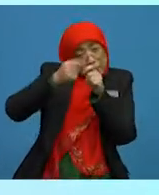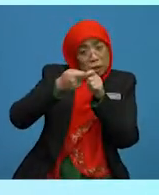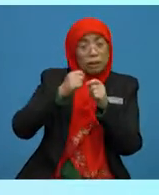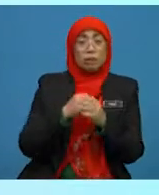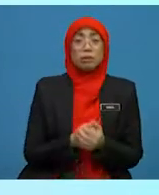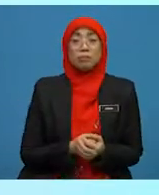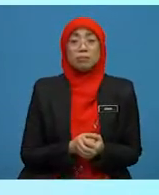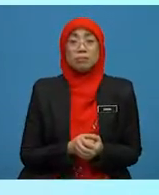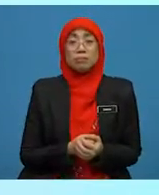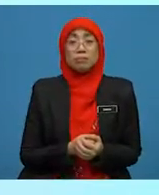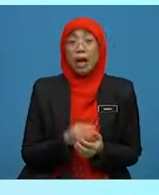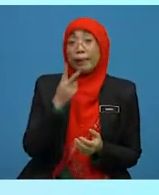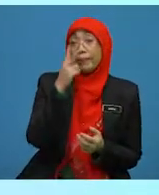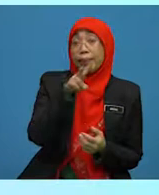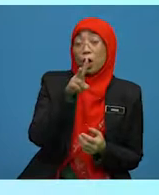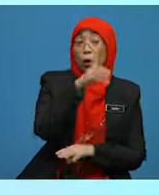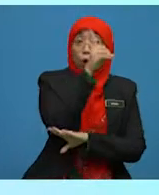makna denotatif.